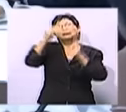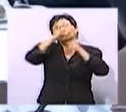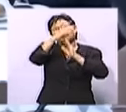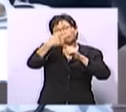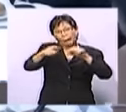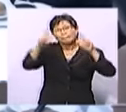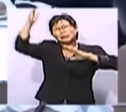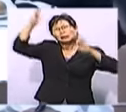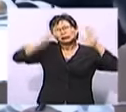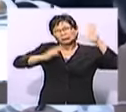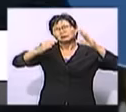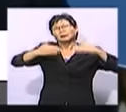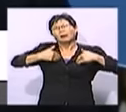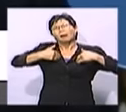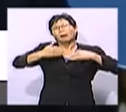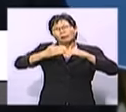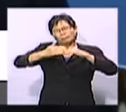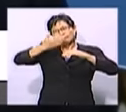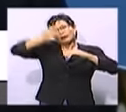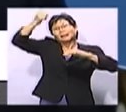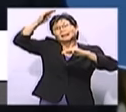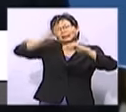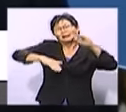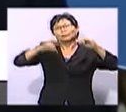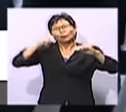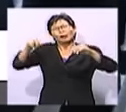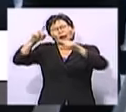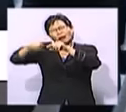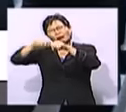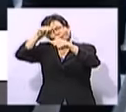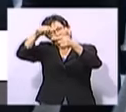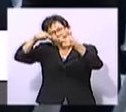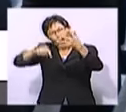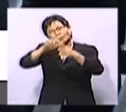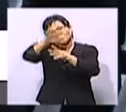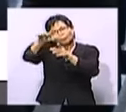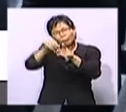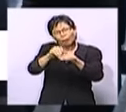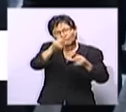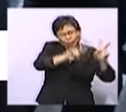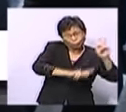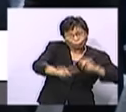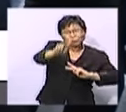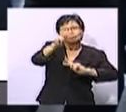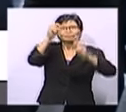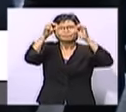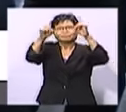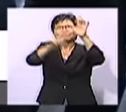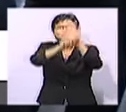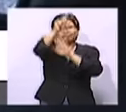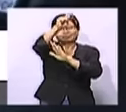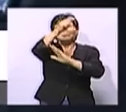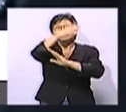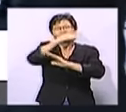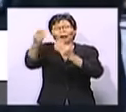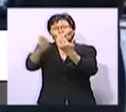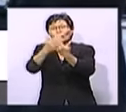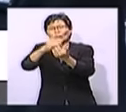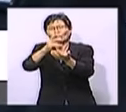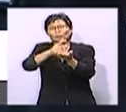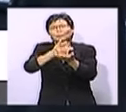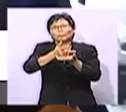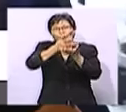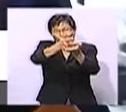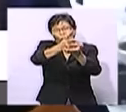Malaysia masih jauh mengatasi Vietnam daripada pelbagai faktor termasuk penduduk yang berpendidikan tinggi dan kemudahan